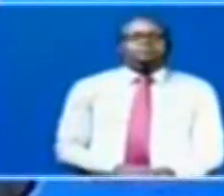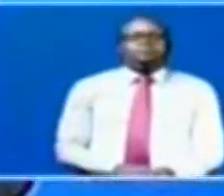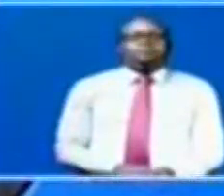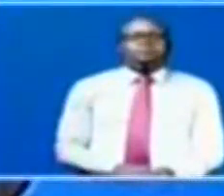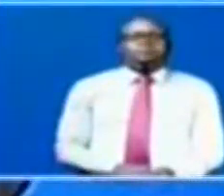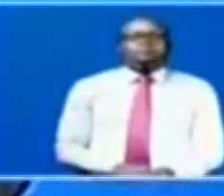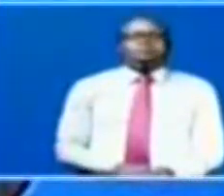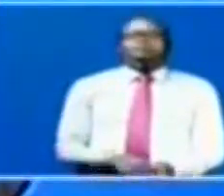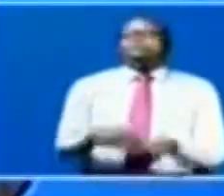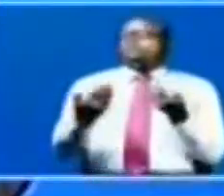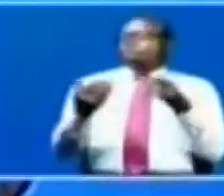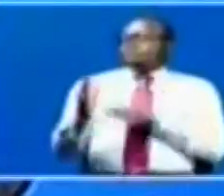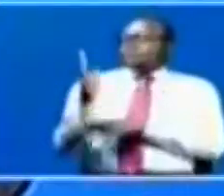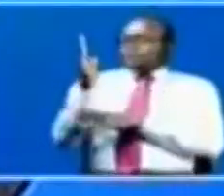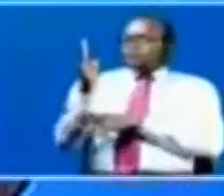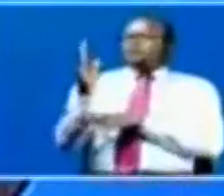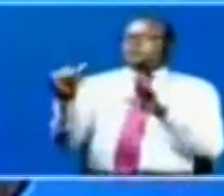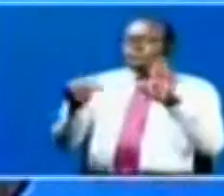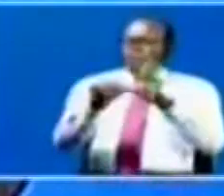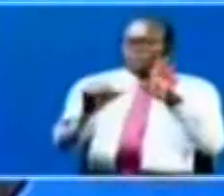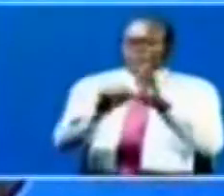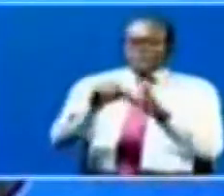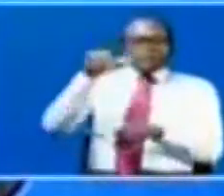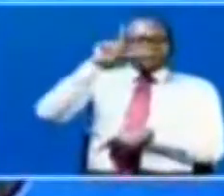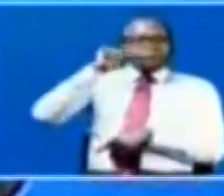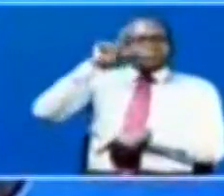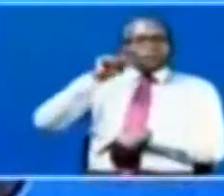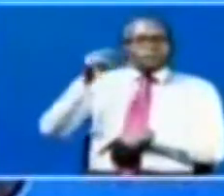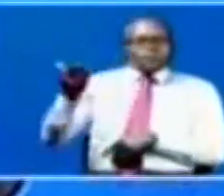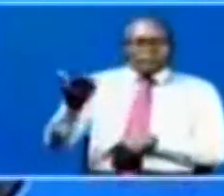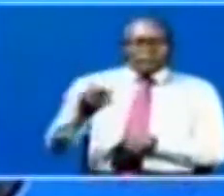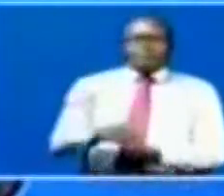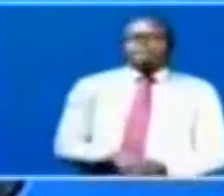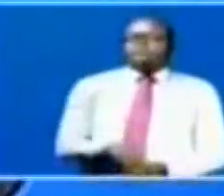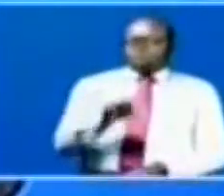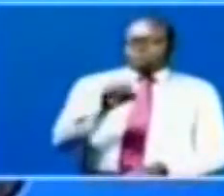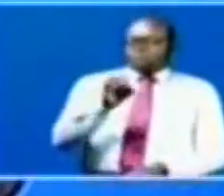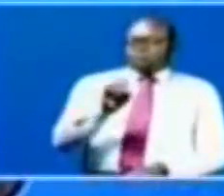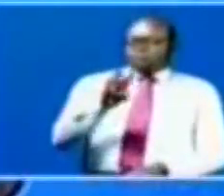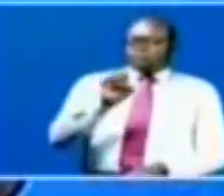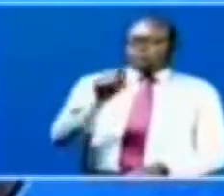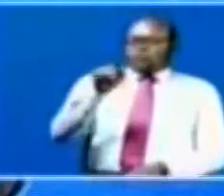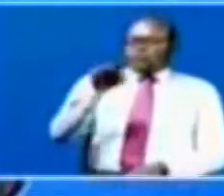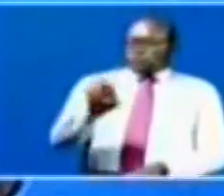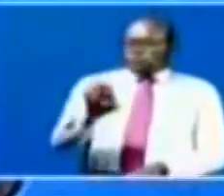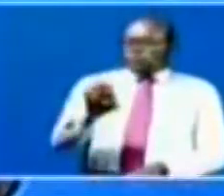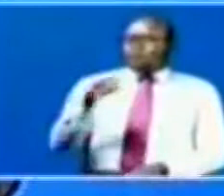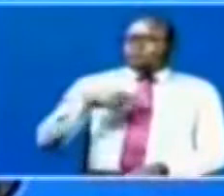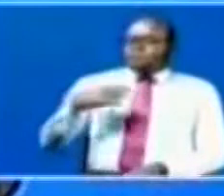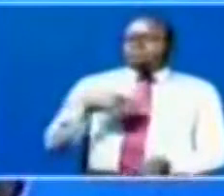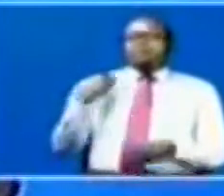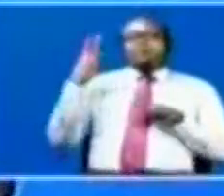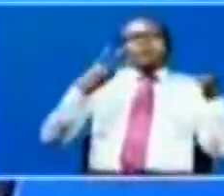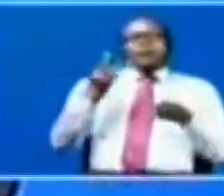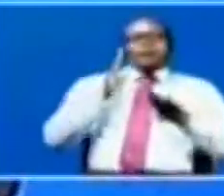Jinamizi la utovu wa usalama limerudi tena huko Mombasa, hasa katika mtaa wa Soweto ambapo wakazi wanaishi kwa hofu